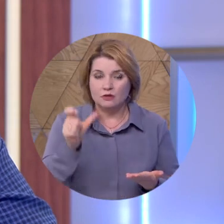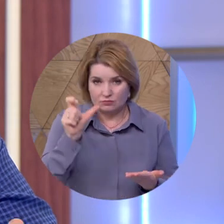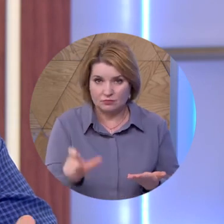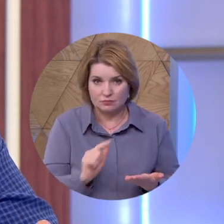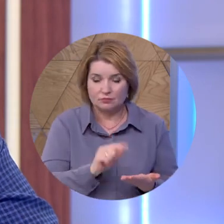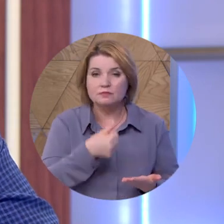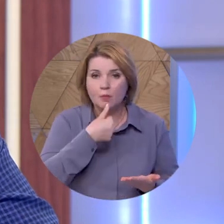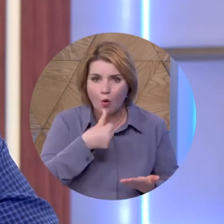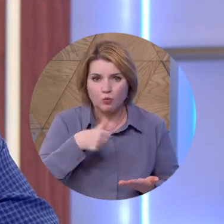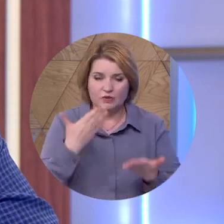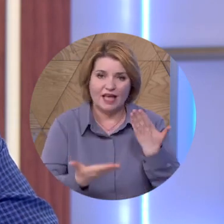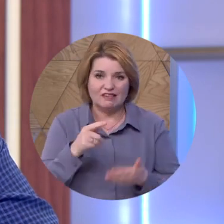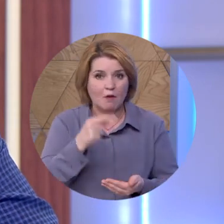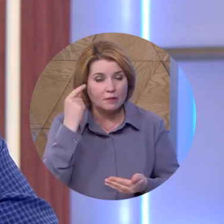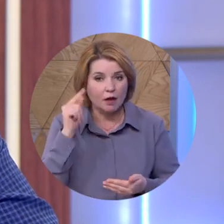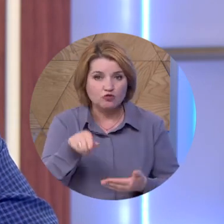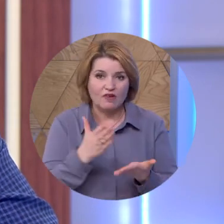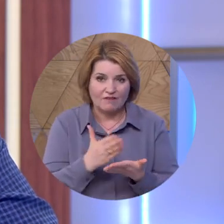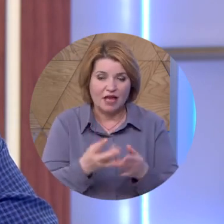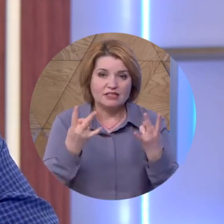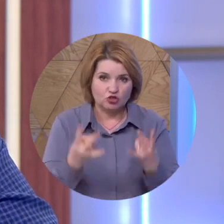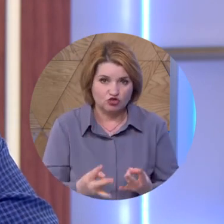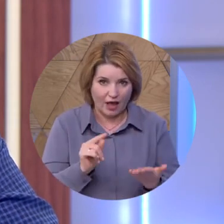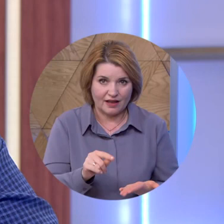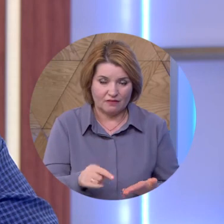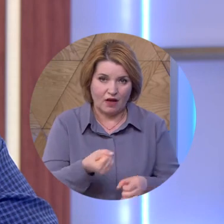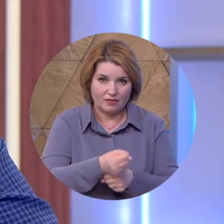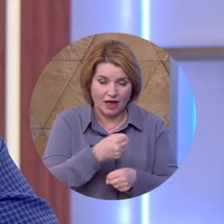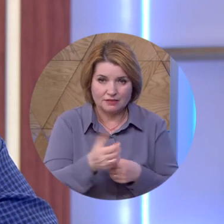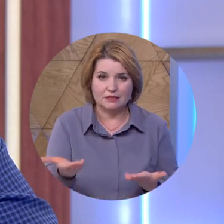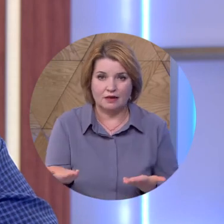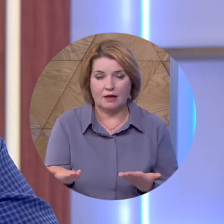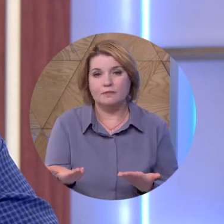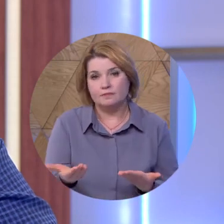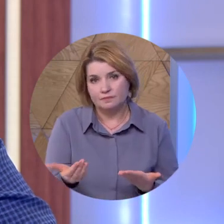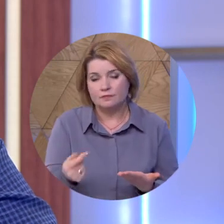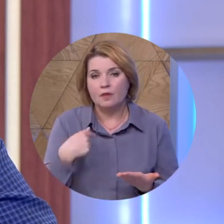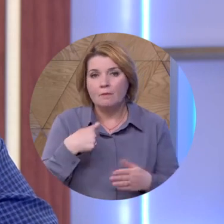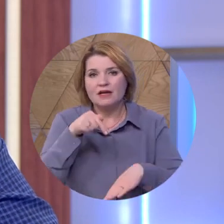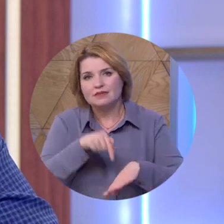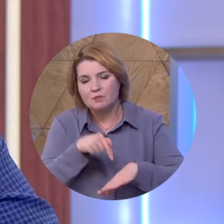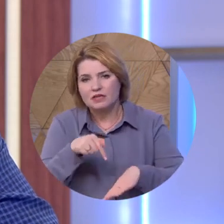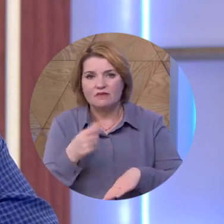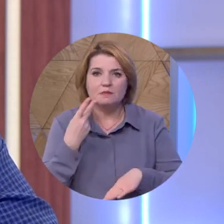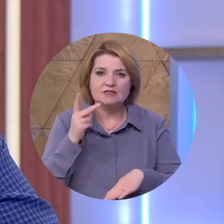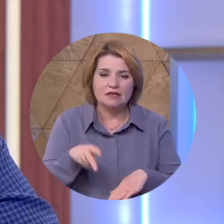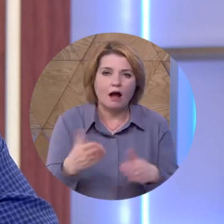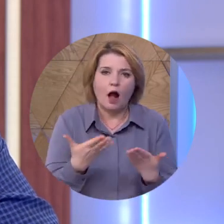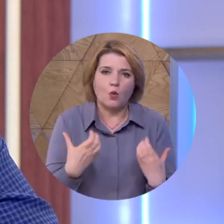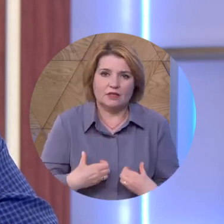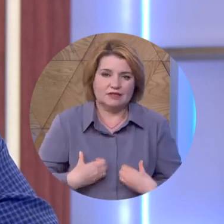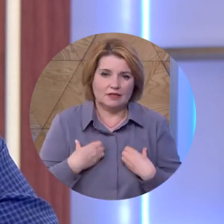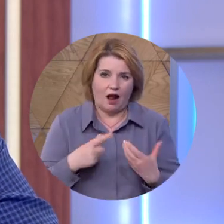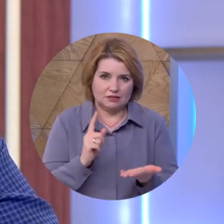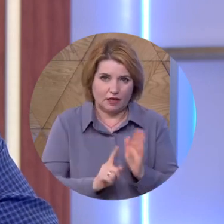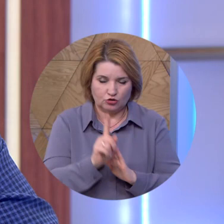Попробуйте, если вы понимаете, что вы являетесь жертвой насилия, скорее всего, или чаще всего, находясь в позиции жертвы, мы испытываем какой-то страх. Мы испытываем какой-то